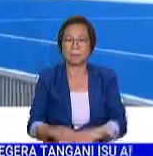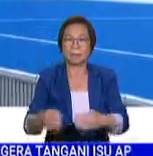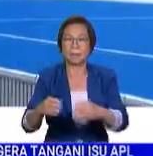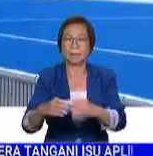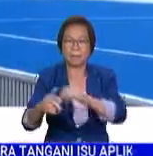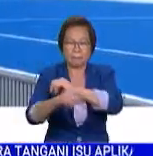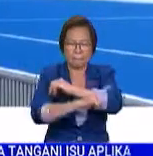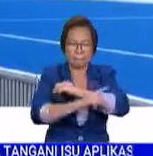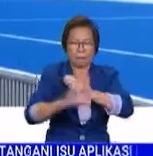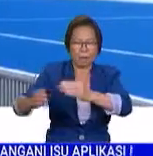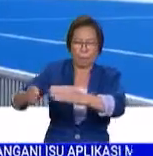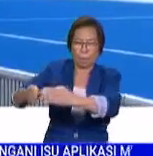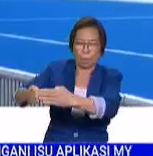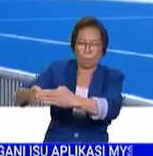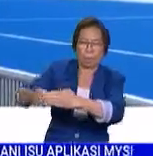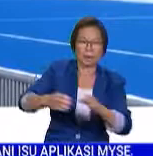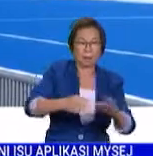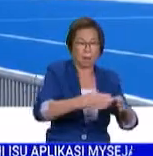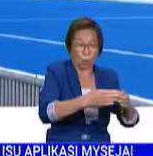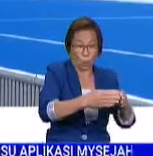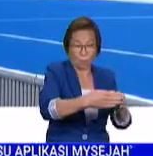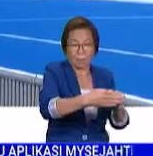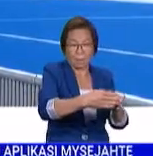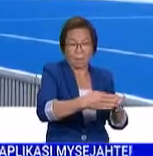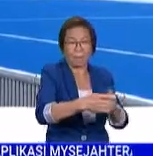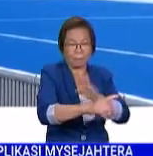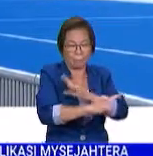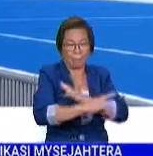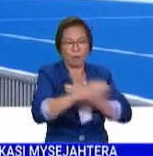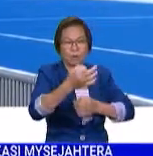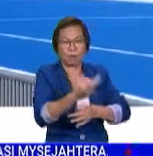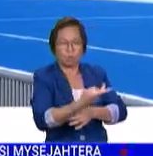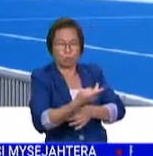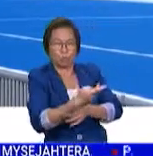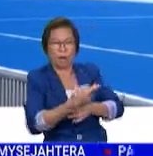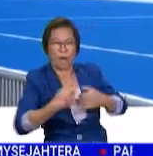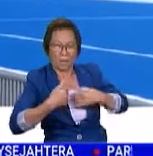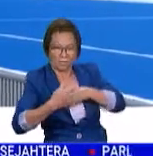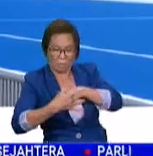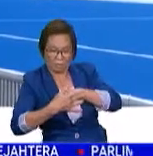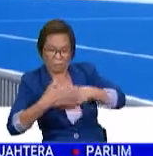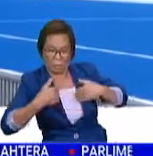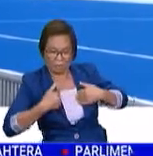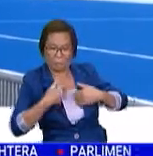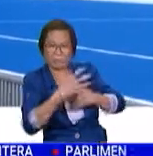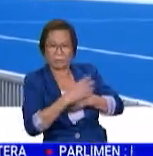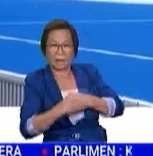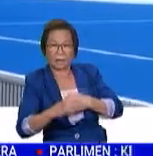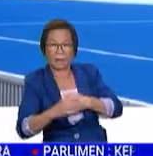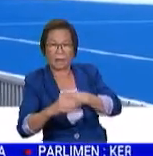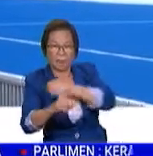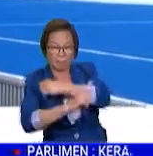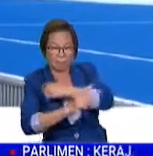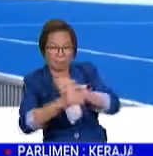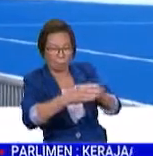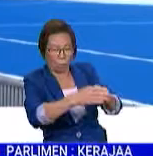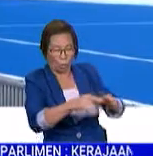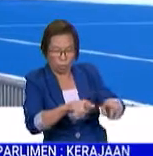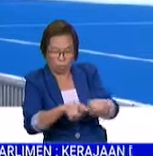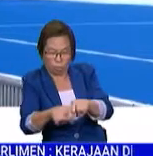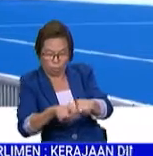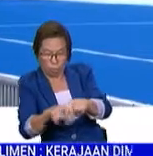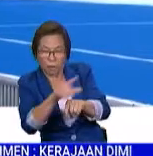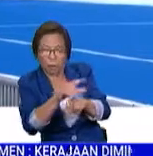lah. Seperti mana saya katakan, kedua-dua sekali lah. Kalau kita ada tactical tu, kalau katakan penalty corner kan, menyerang dan